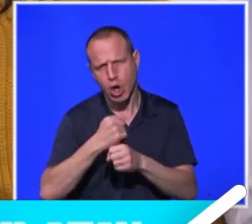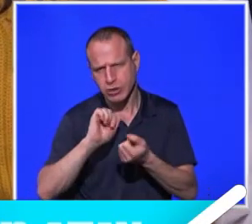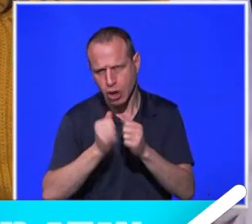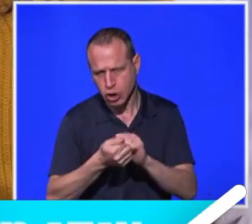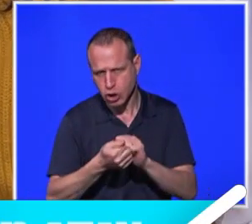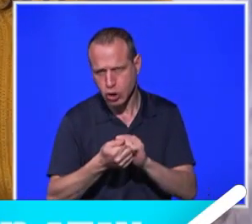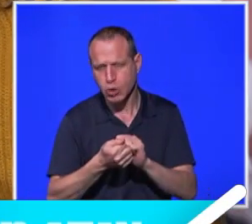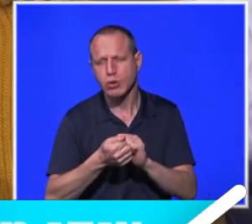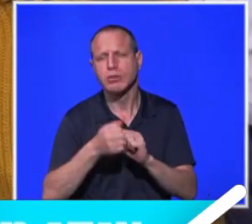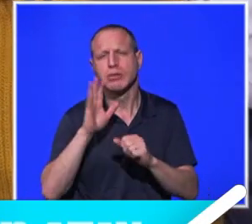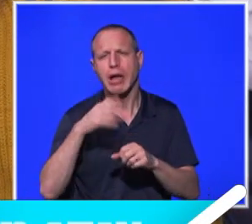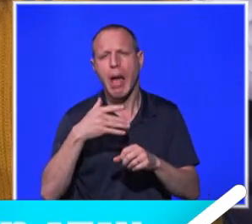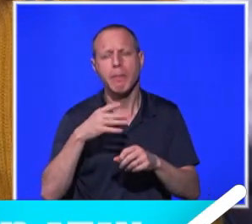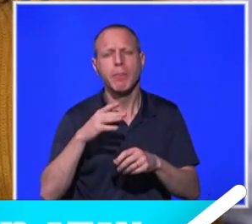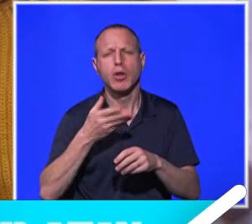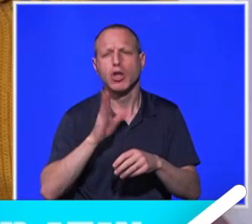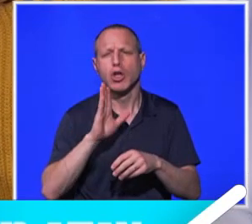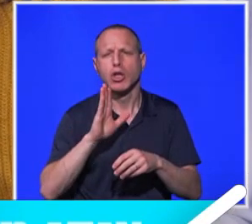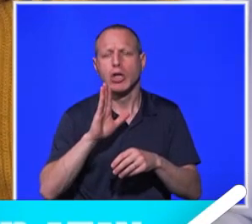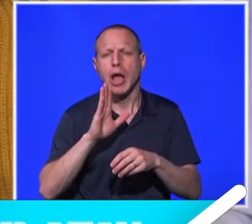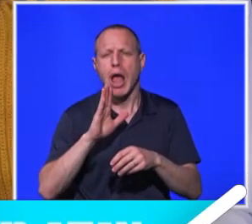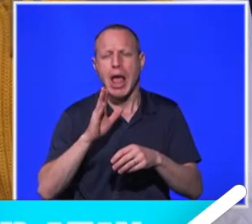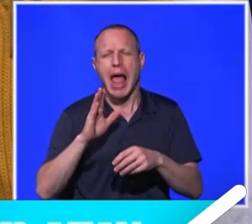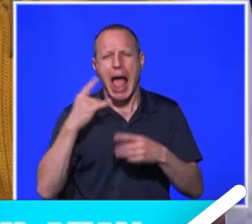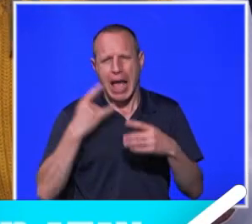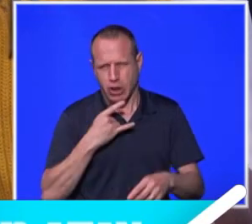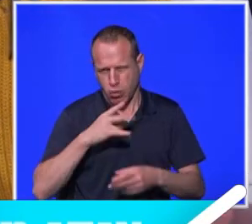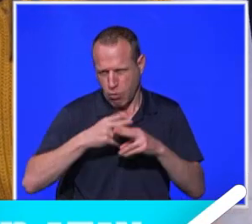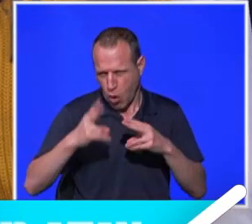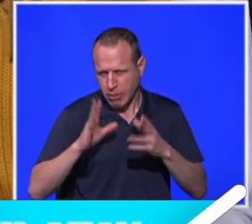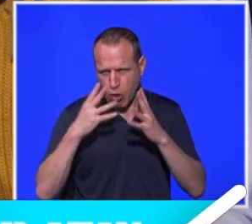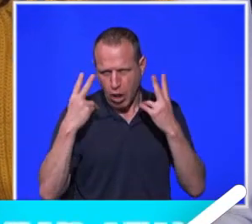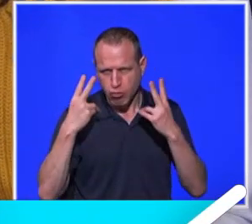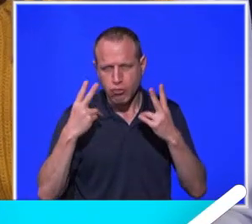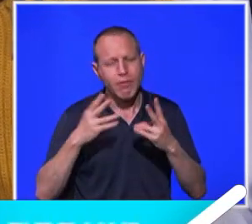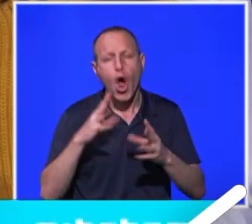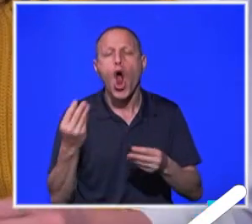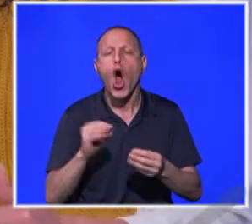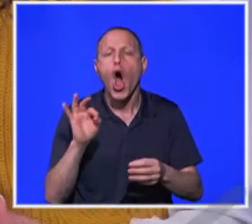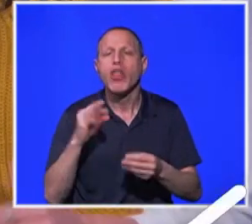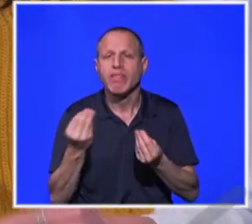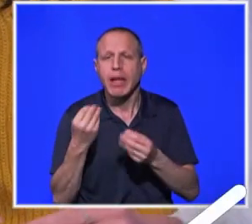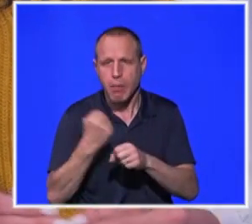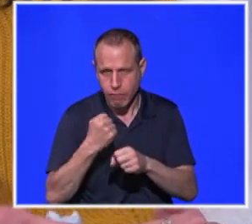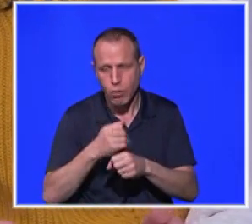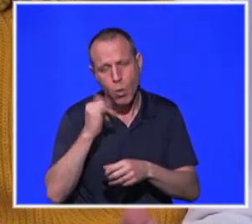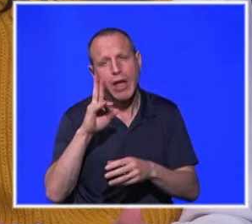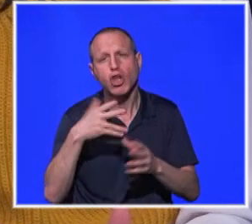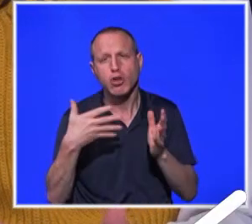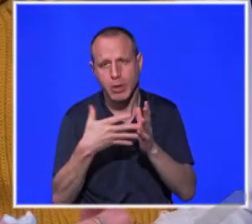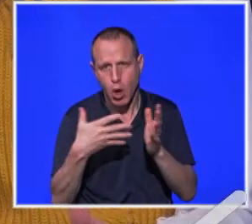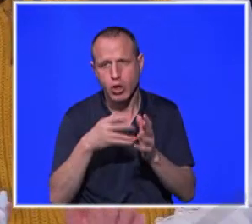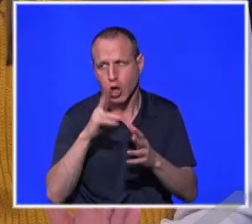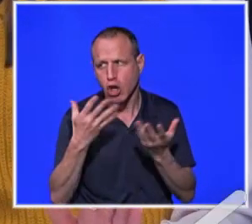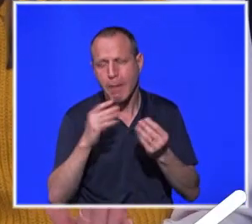יוצרות הקולנוע החרדיות, שזה... פרויקט מאוד מאוד חשוב, וכל עוד הדברים עבדו, הכל היה בסדר. כן, יש ביקורת, כן, יש הרבה מה